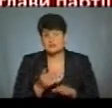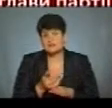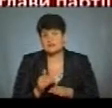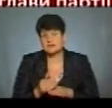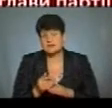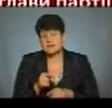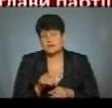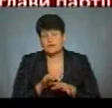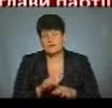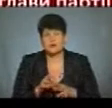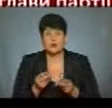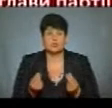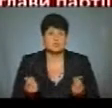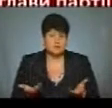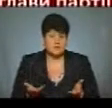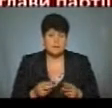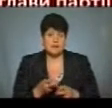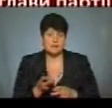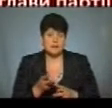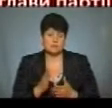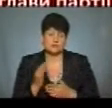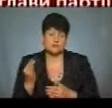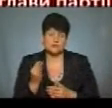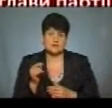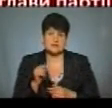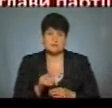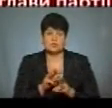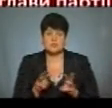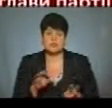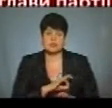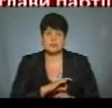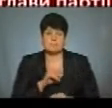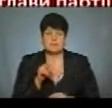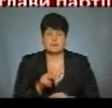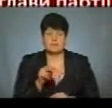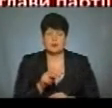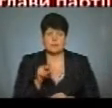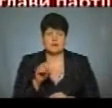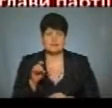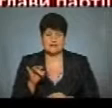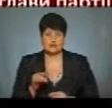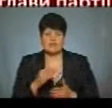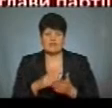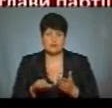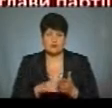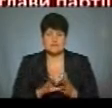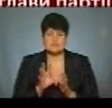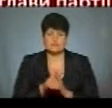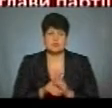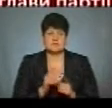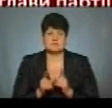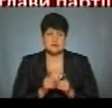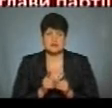виділити на їх проведення необхідні суми. Паралельно розвивається історія з тим, що міністр юстиції Павло Петренко відмовляється вносити зміни в